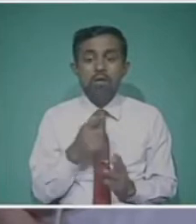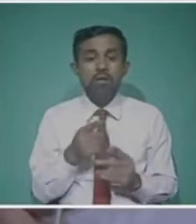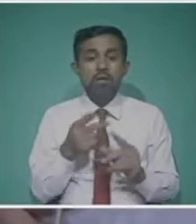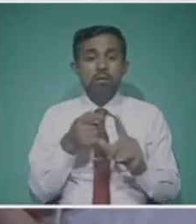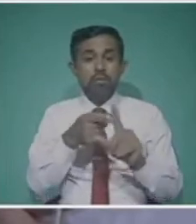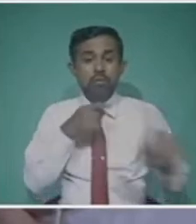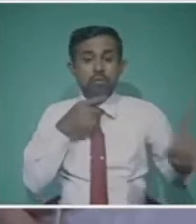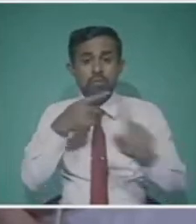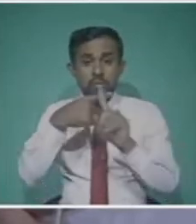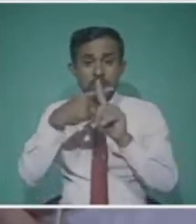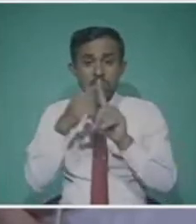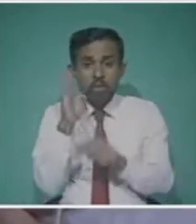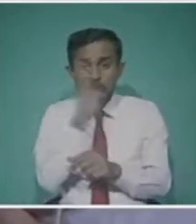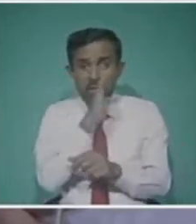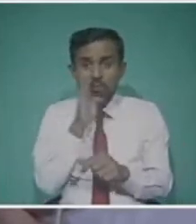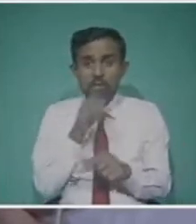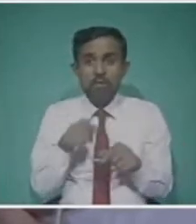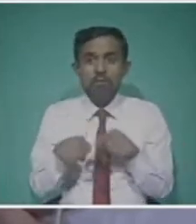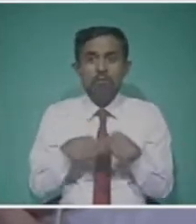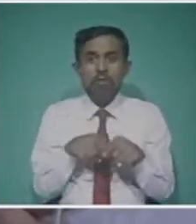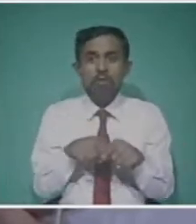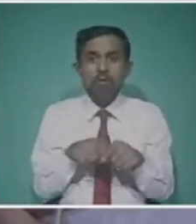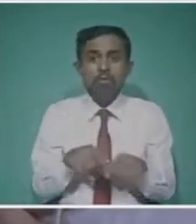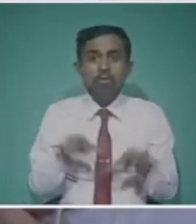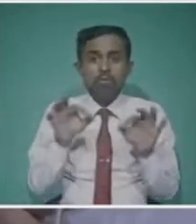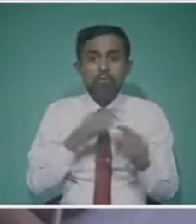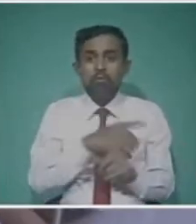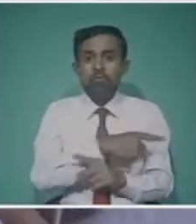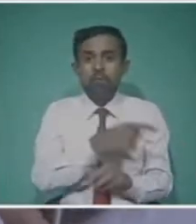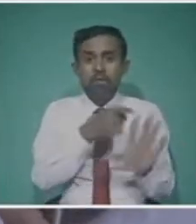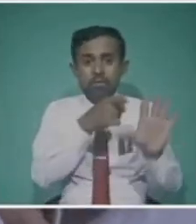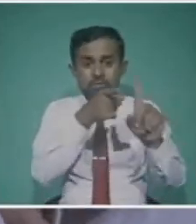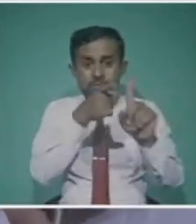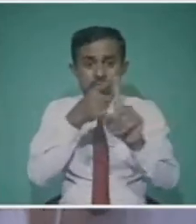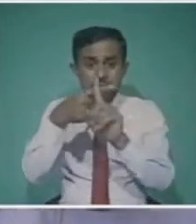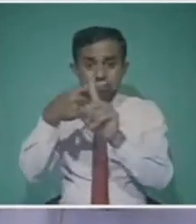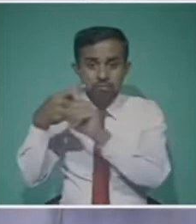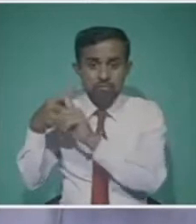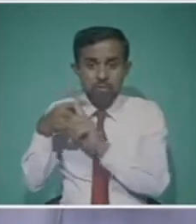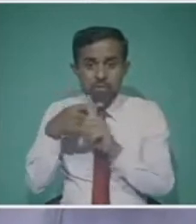වෙඩික්කරුවෙක් හැංගෙන තැනක් වගේ. ඉතාමත්ම හොඳට වටේට ඉලක්ක ගන්න පුළුවන්.